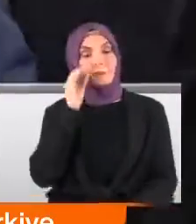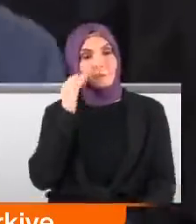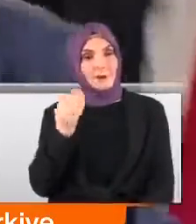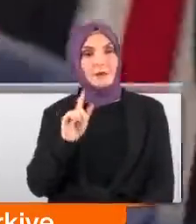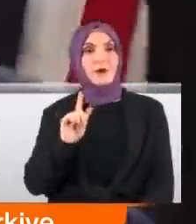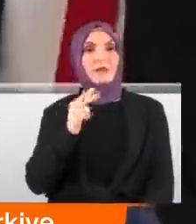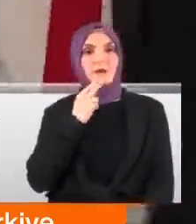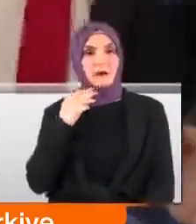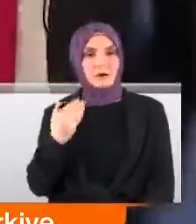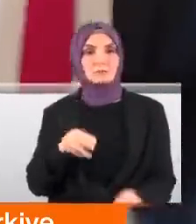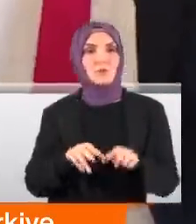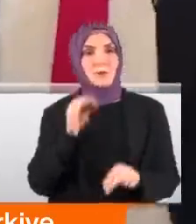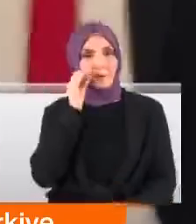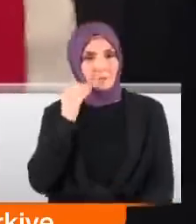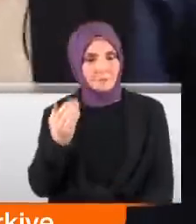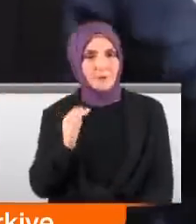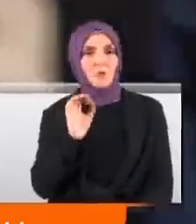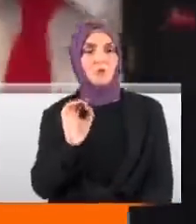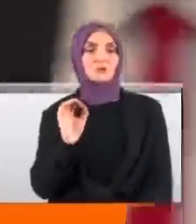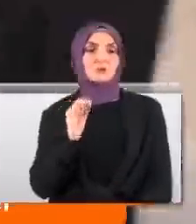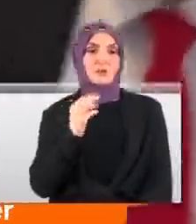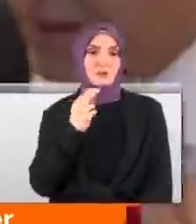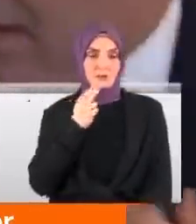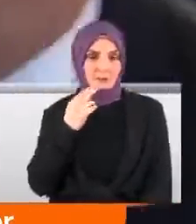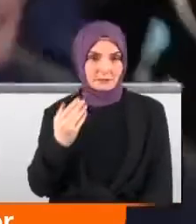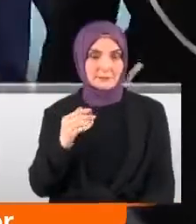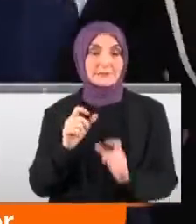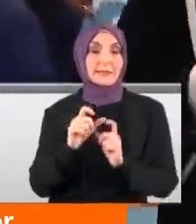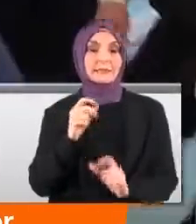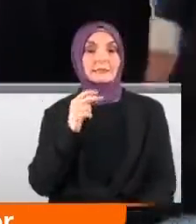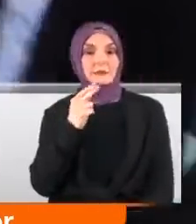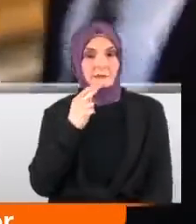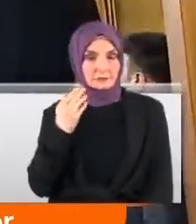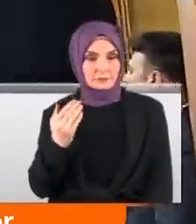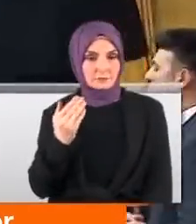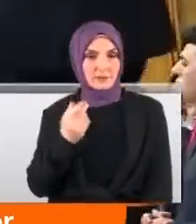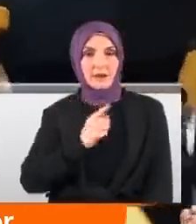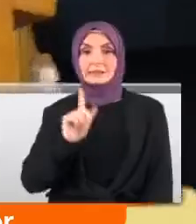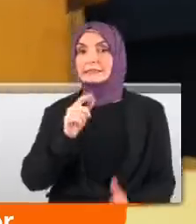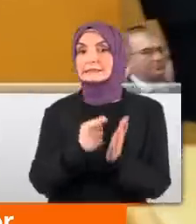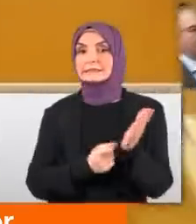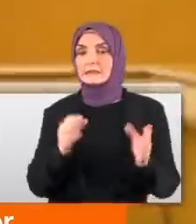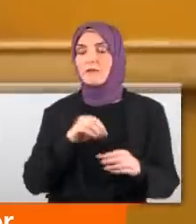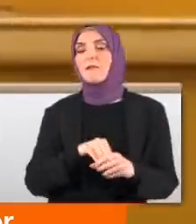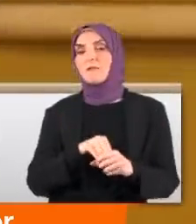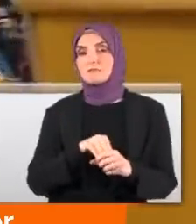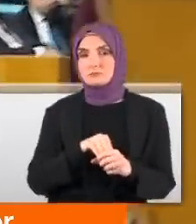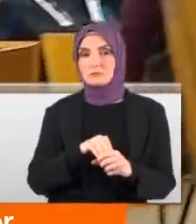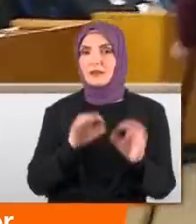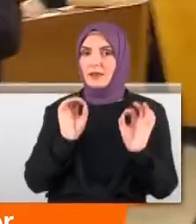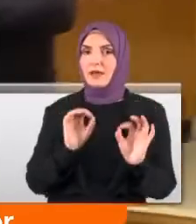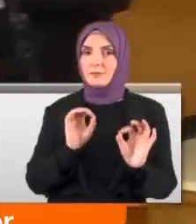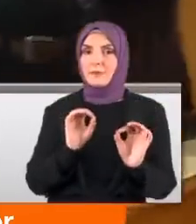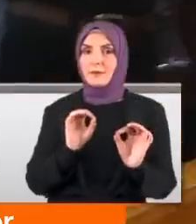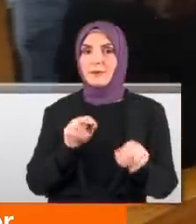Karabıyık, Muharrem Erkek, Onursal Adıgüzel, Selin Sayek Böke ise aday listelerinde yer almadı. Sıkça Akşener